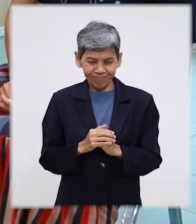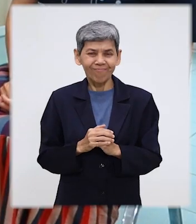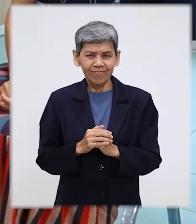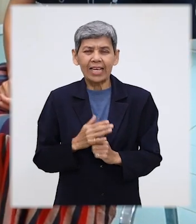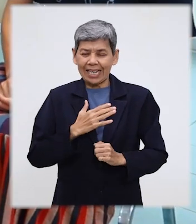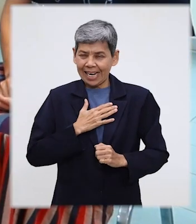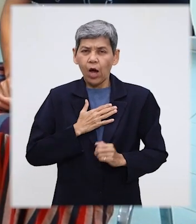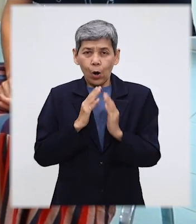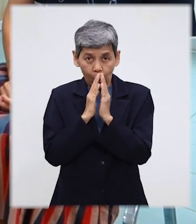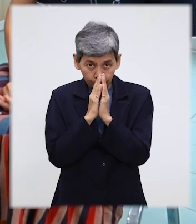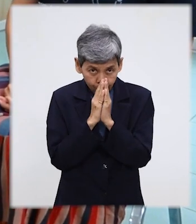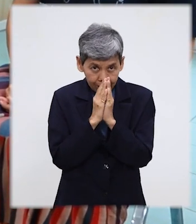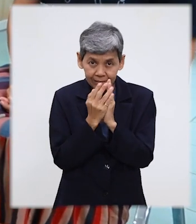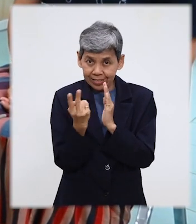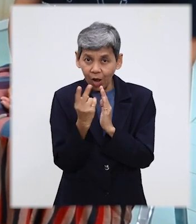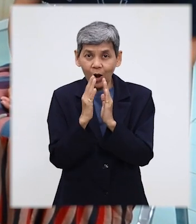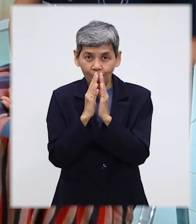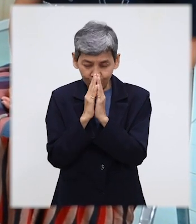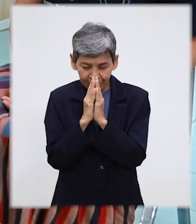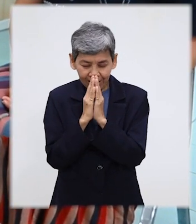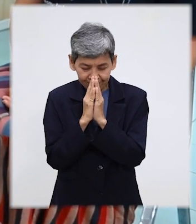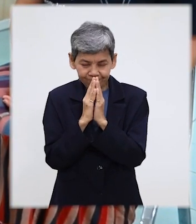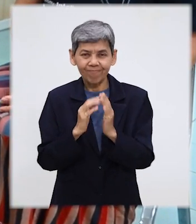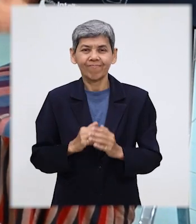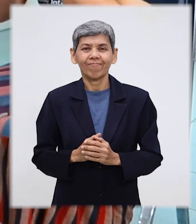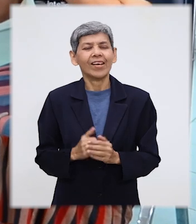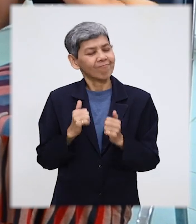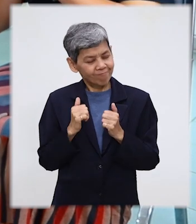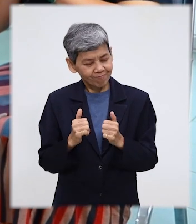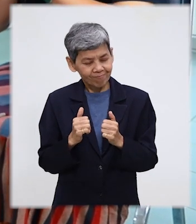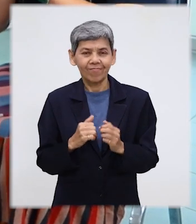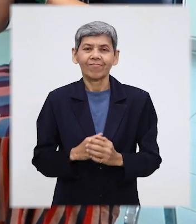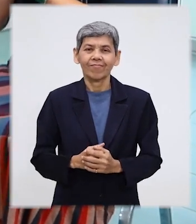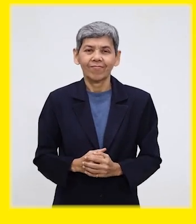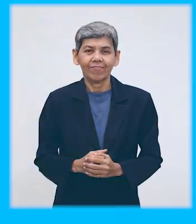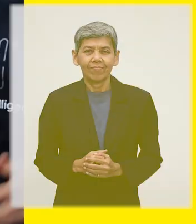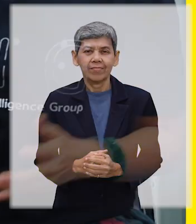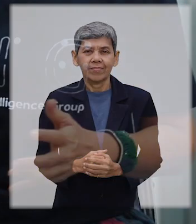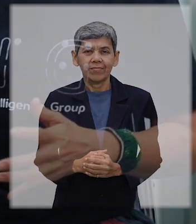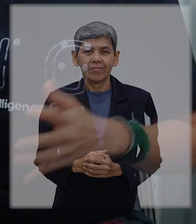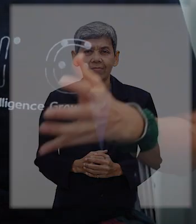วันนี้ต้องขอขอบคุณอาจารย์น้ำและอาจารย์ทีมากๆเลยนะคะขอบคุณมากเลยค่ะ ค่ะยินดีค่ะ